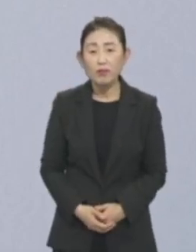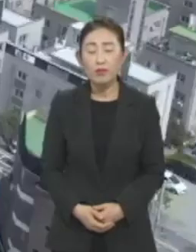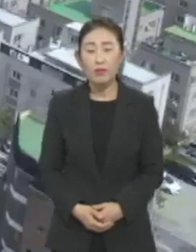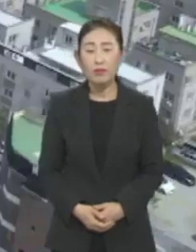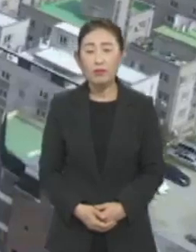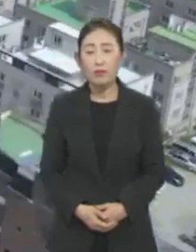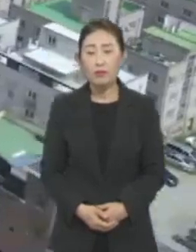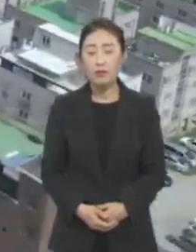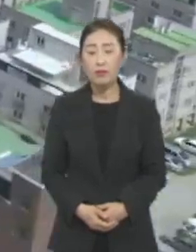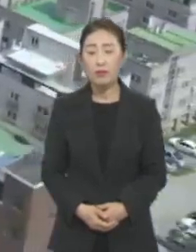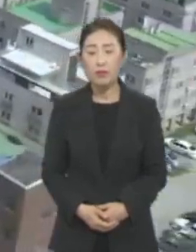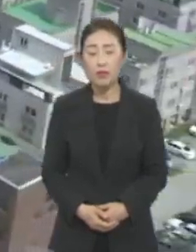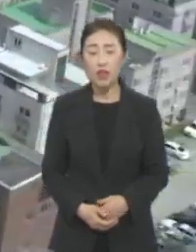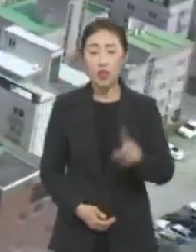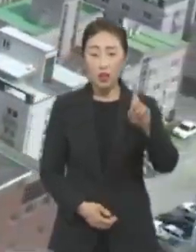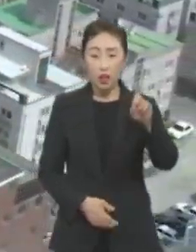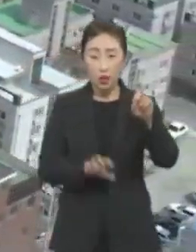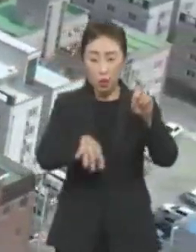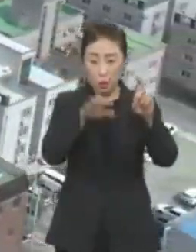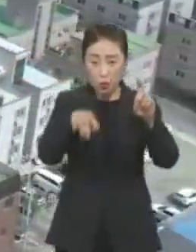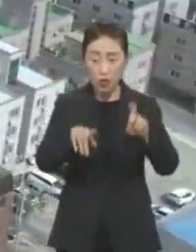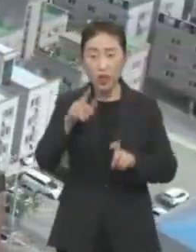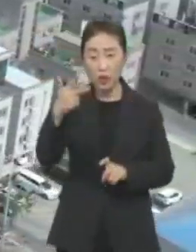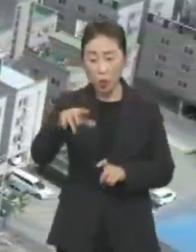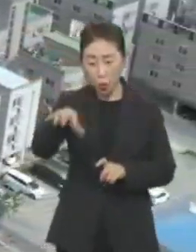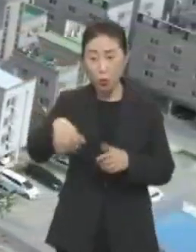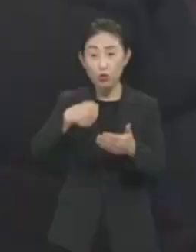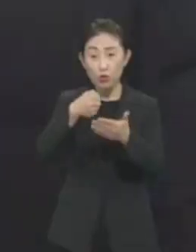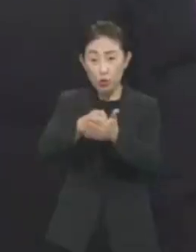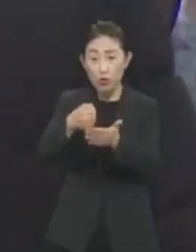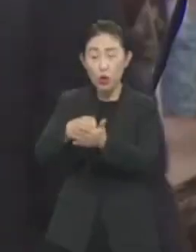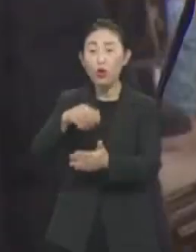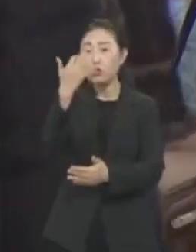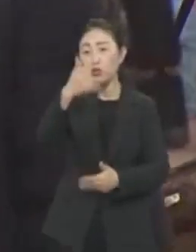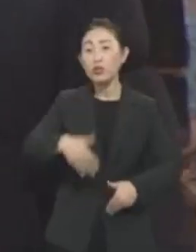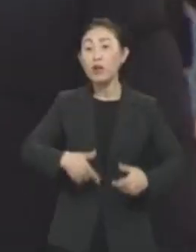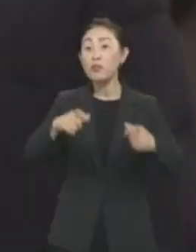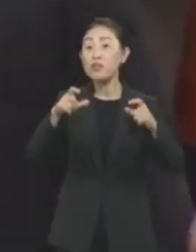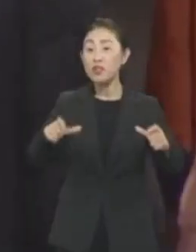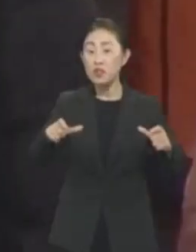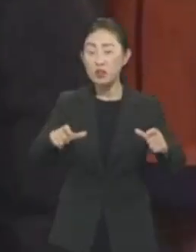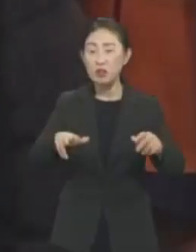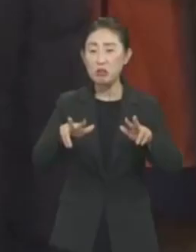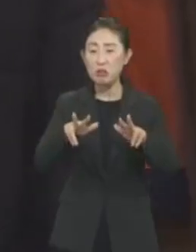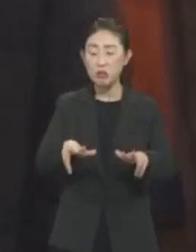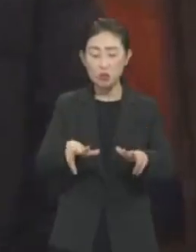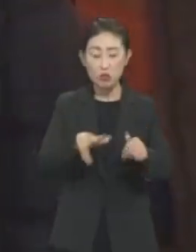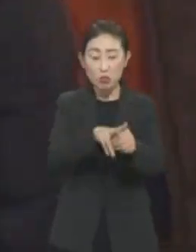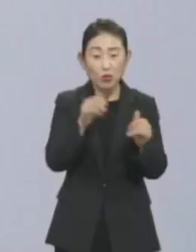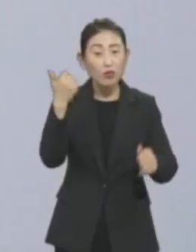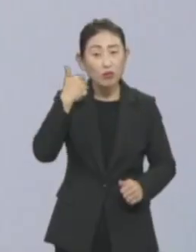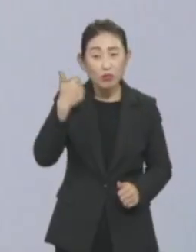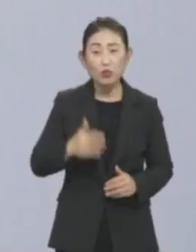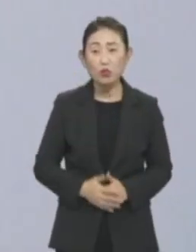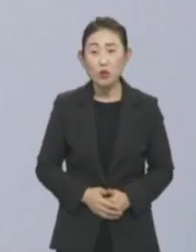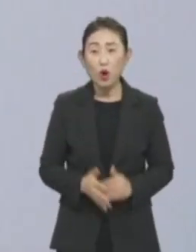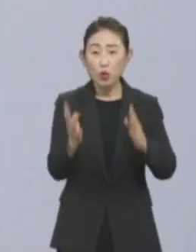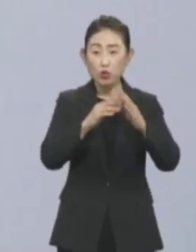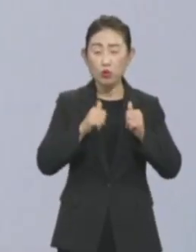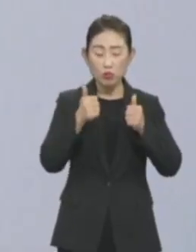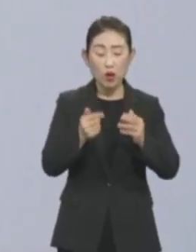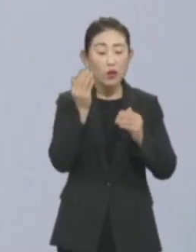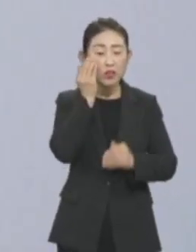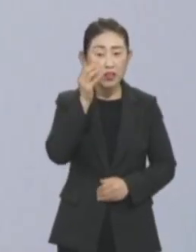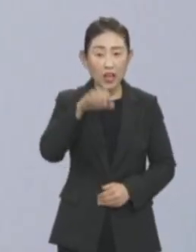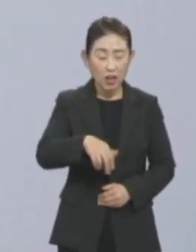확정지었습니다 곳 가운데 일곱 곳의 대진표가 나온 충남에서는 곳곳에서 리턴 매치가 벌어집니다 공주부여